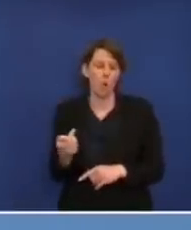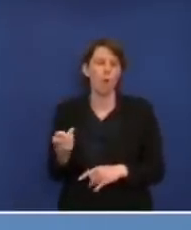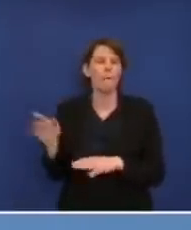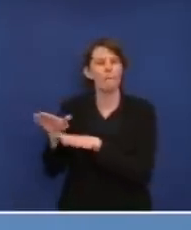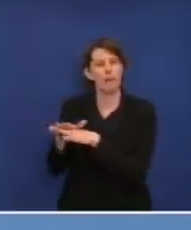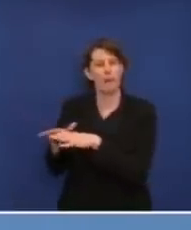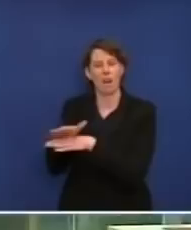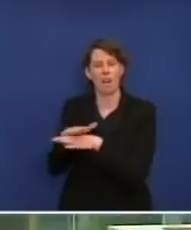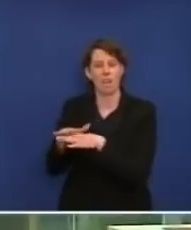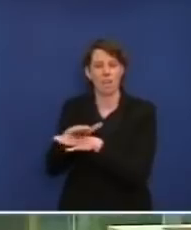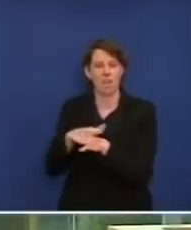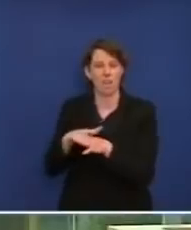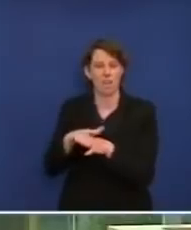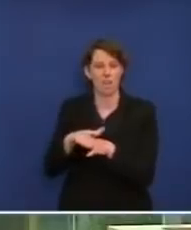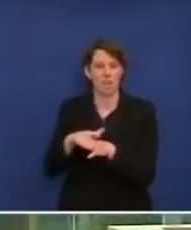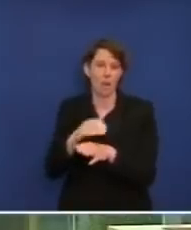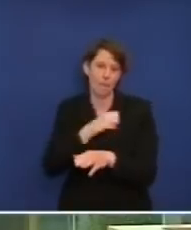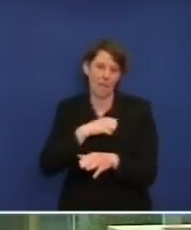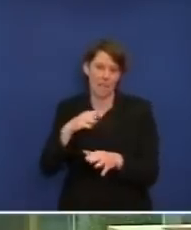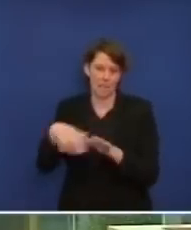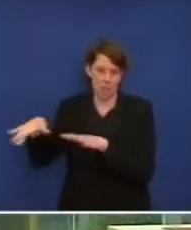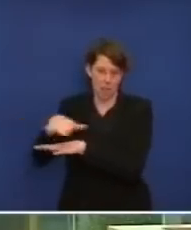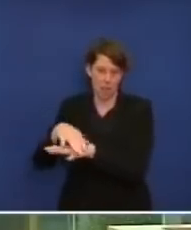Bereich der Streitkräfte.